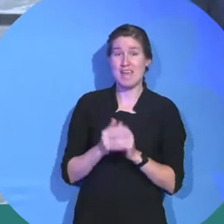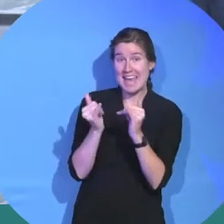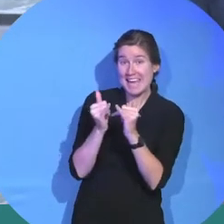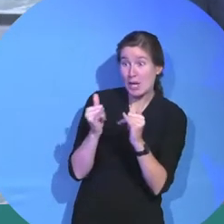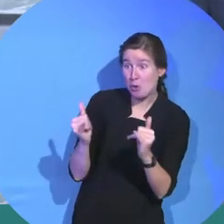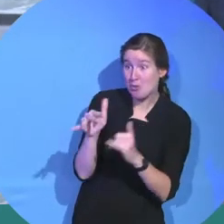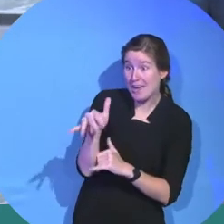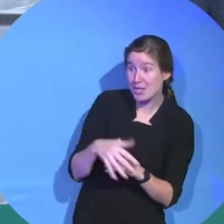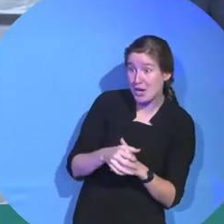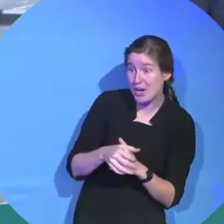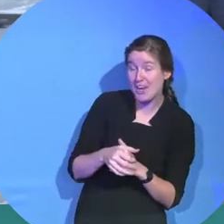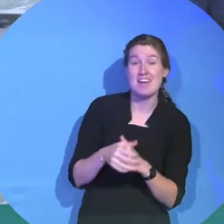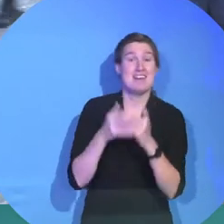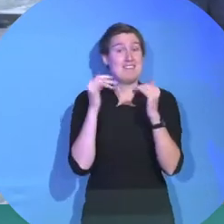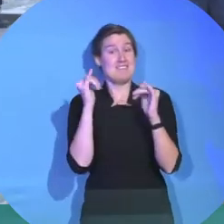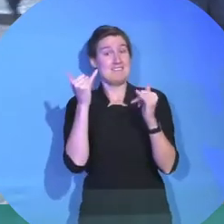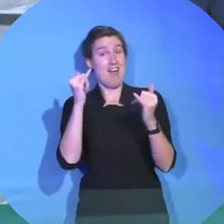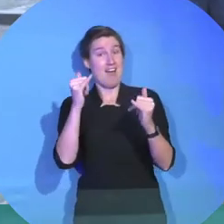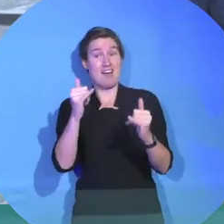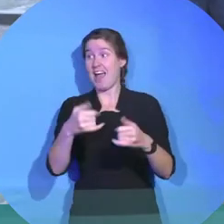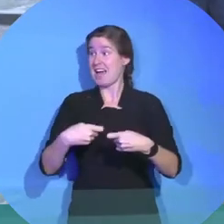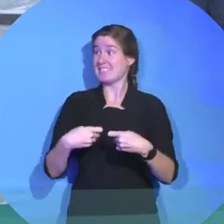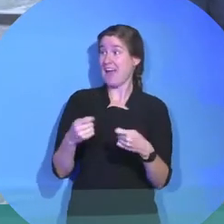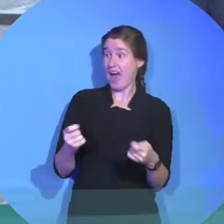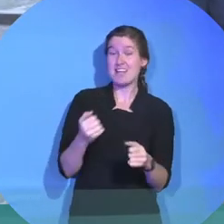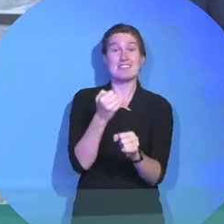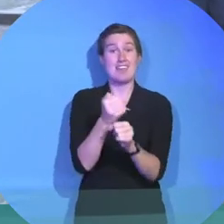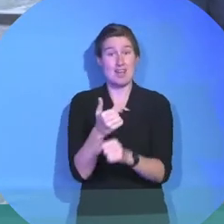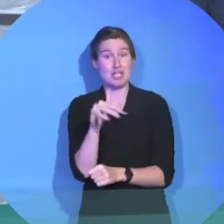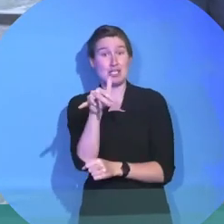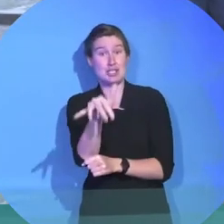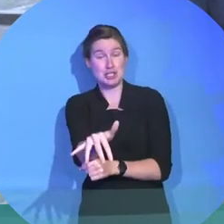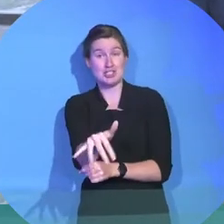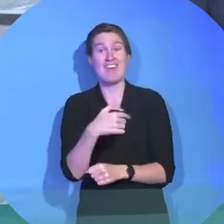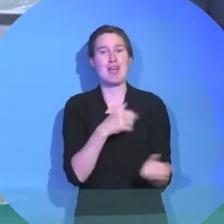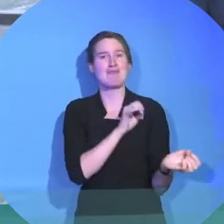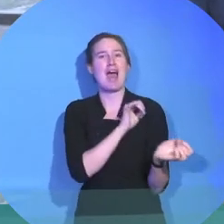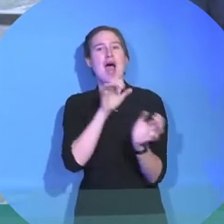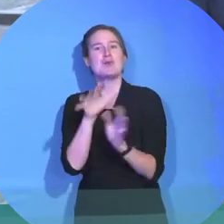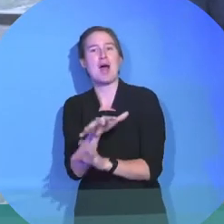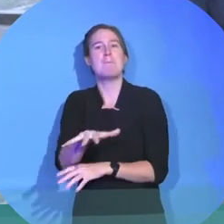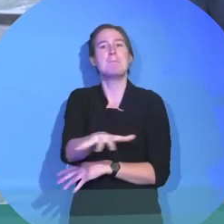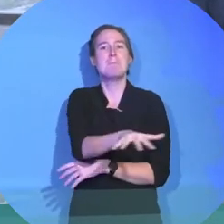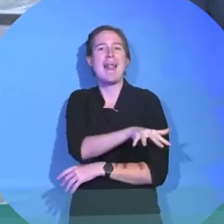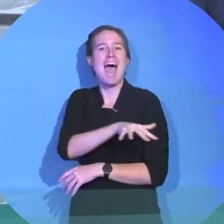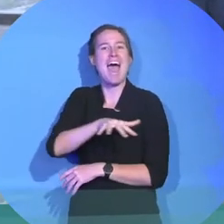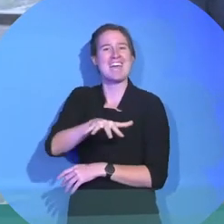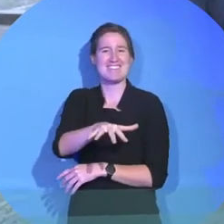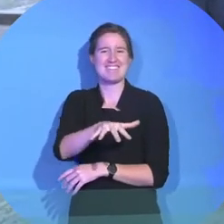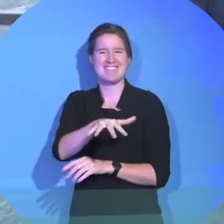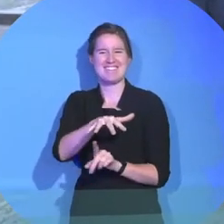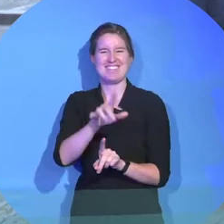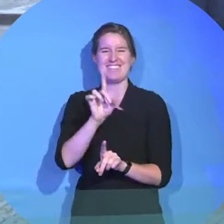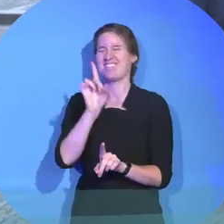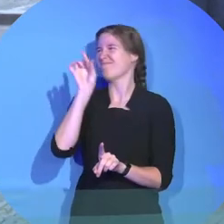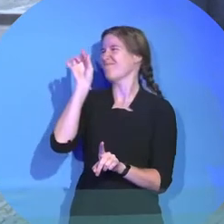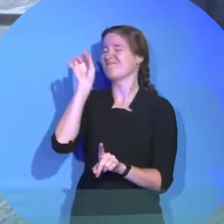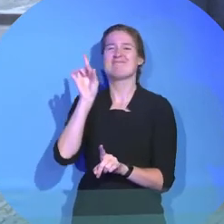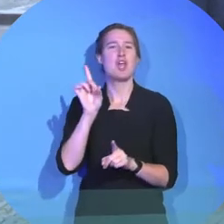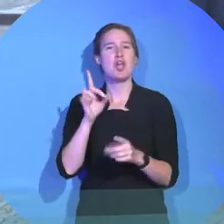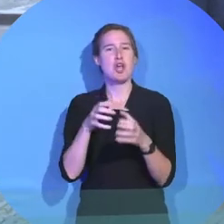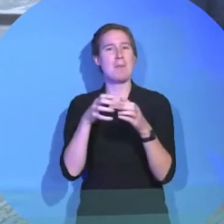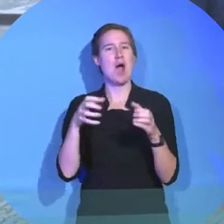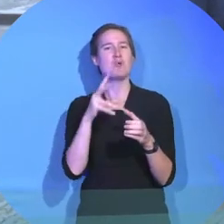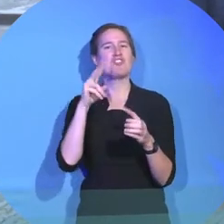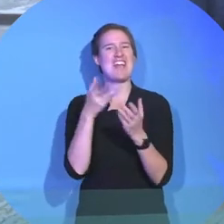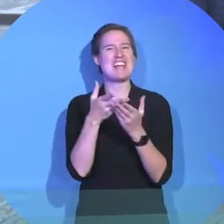Ja, Sarah, zeker ben ik hier. Ik sta op het plein inmiddels. Voor het gebouw van de Tweede Kamer. En ja, je zou kunnen zeggen,